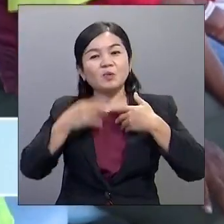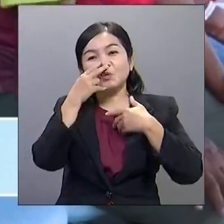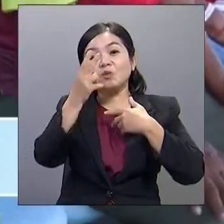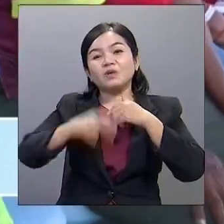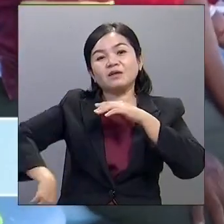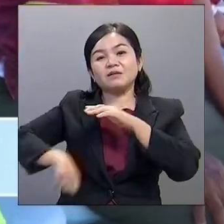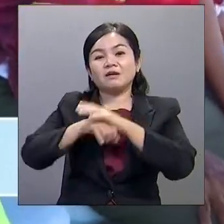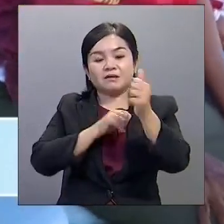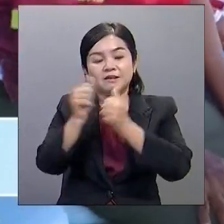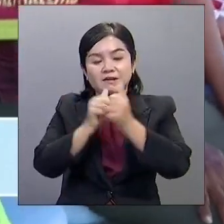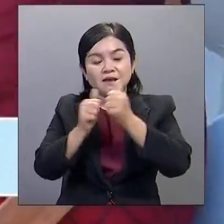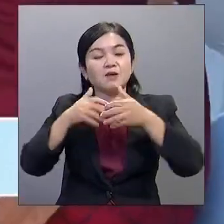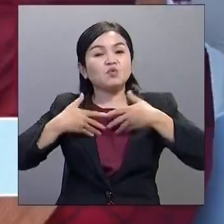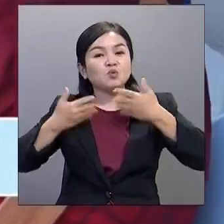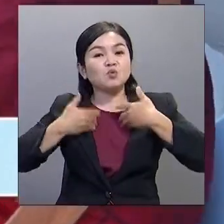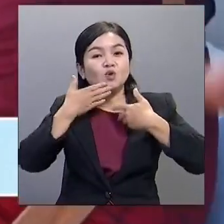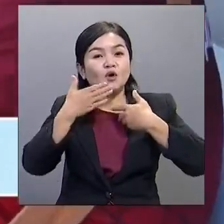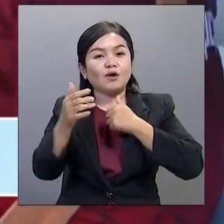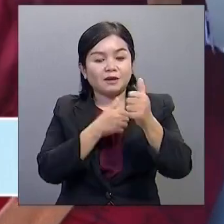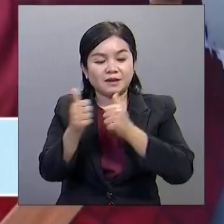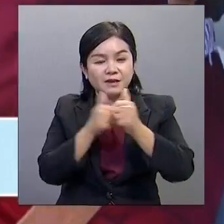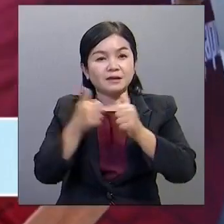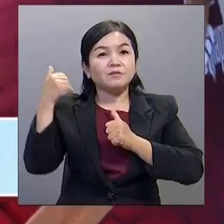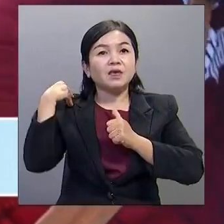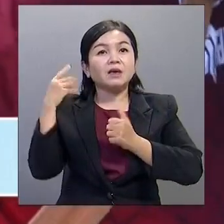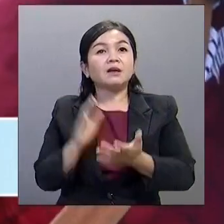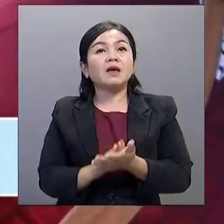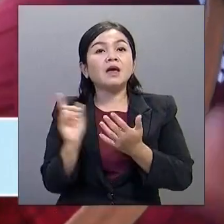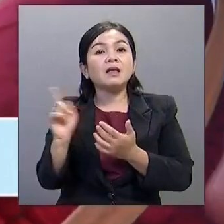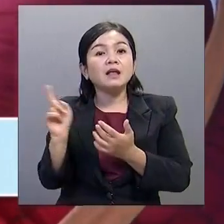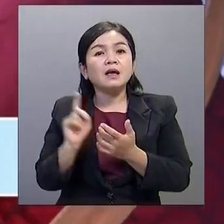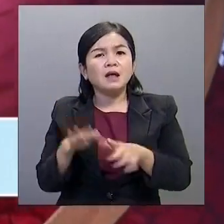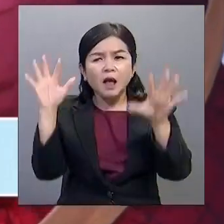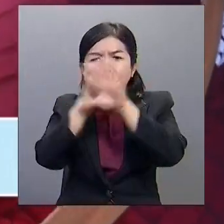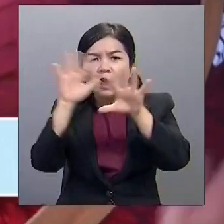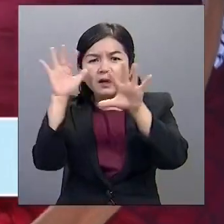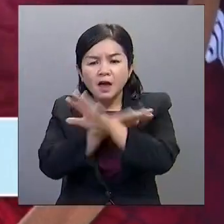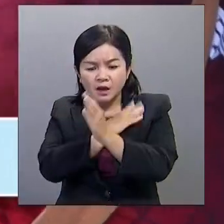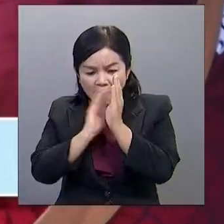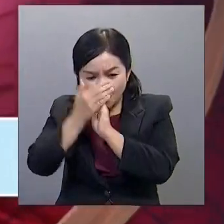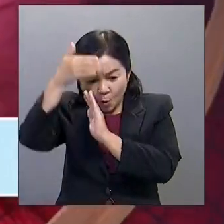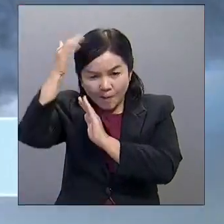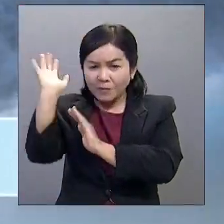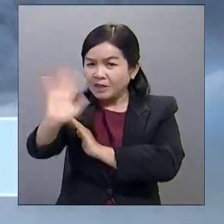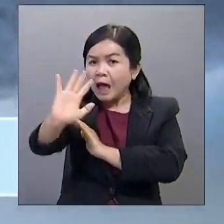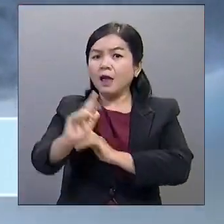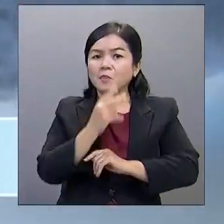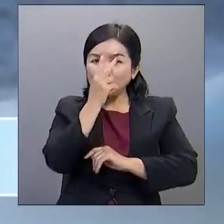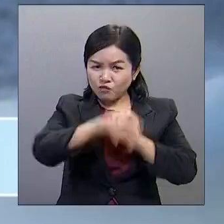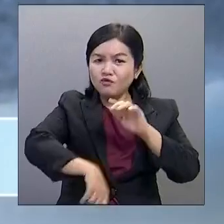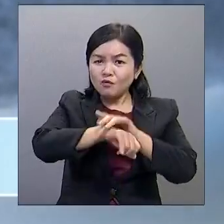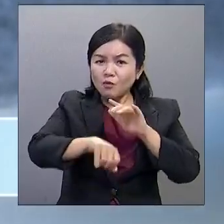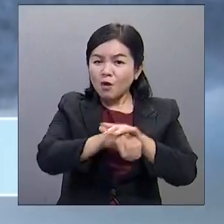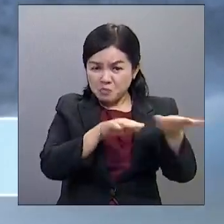และเชียร์บอลกันอย่างสนุกสนานตลอดการแข่งขันไม่มีนะลุกขึ้นมายืนเอ้ยแถวนี้มีงานบวชหรือเปล่าเปล่านะคะอันนี้เขามาเชียร์กันอย่างนี้เลยนี่น้